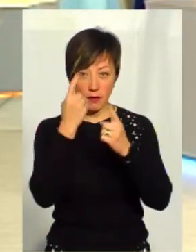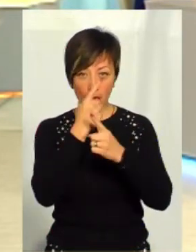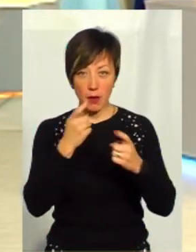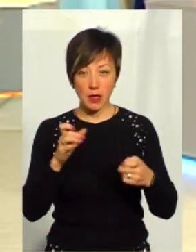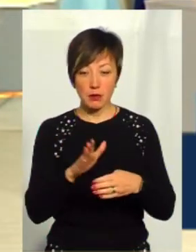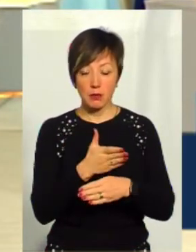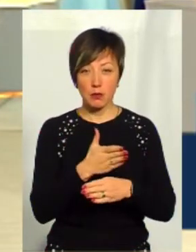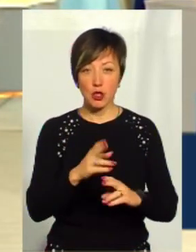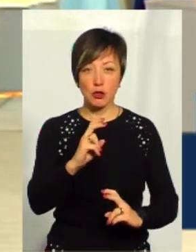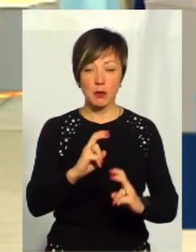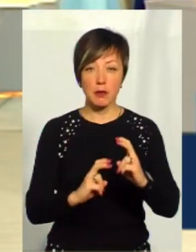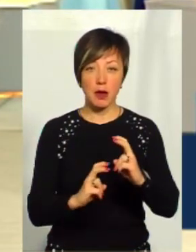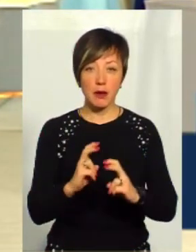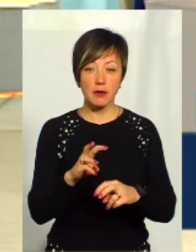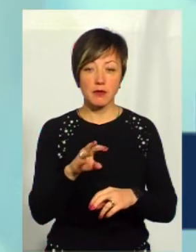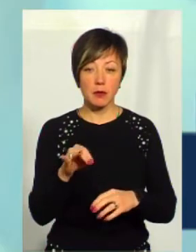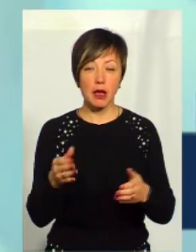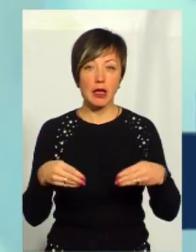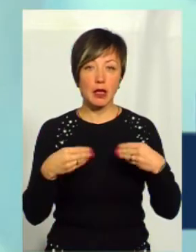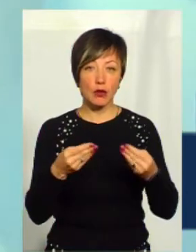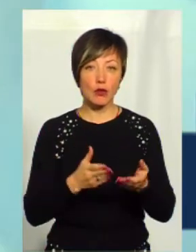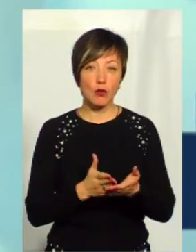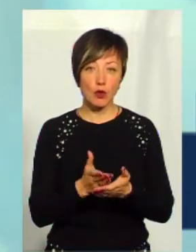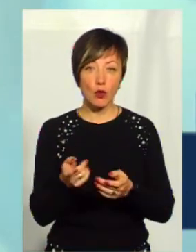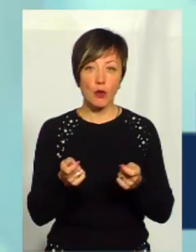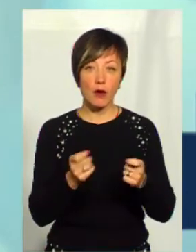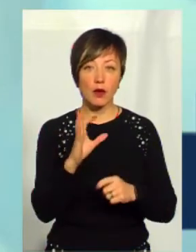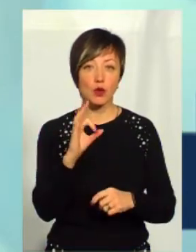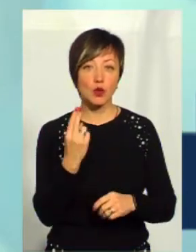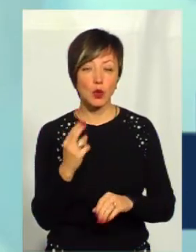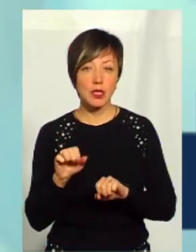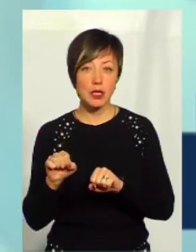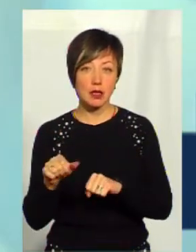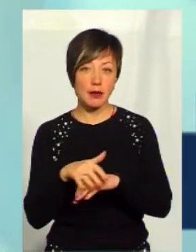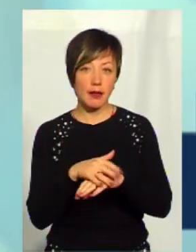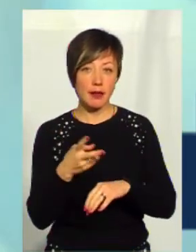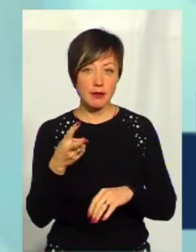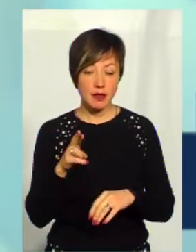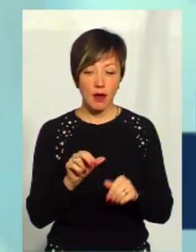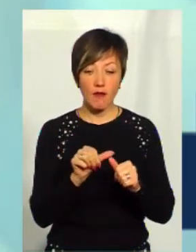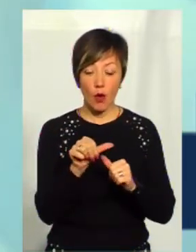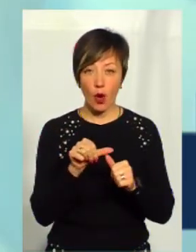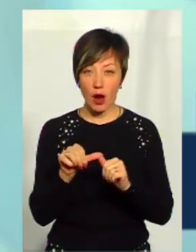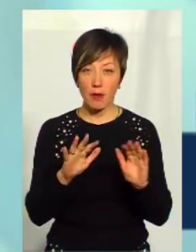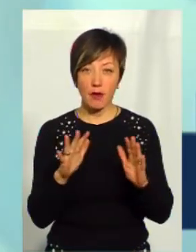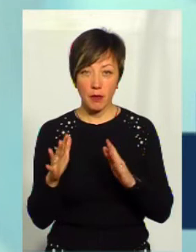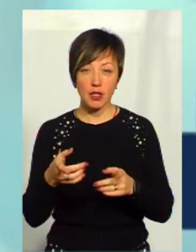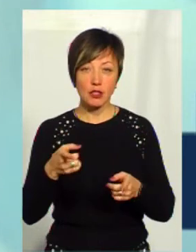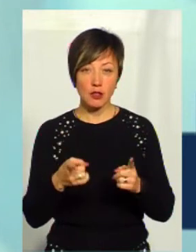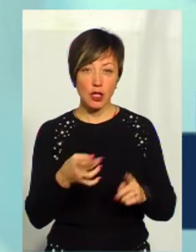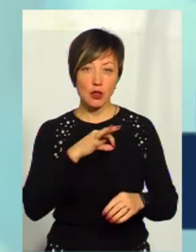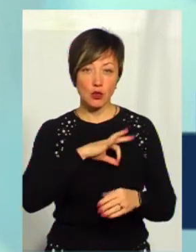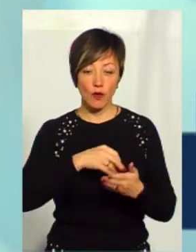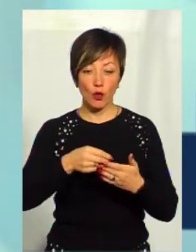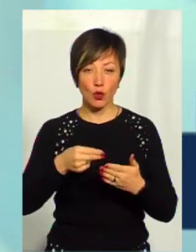підприємствами, які надають послуги, і управліннями соціального захисту населення. В окремих випадках, да, звичайно, застосовуються